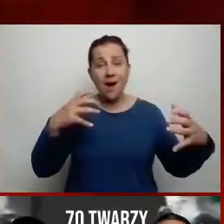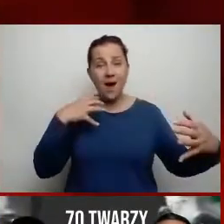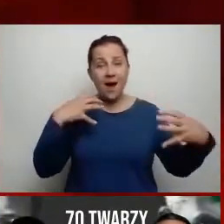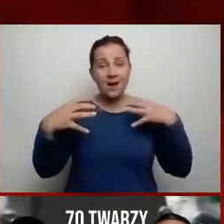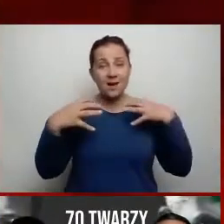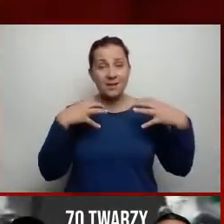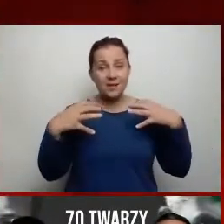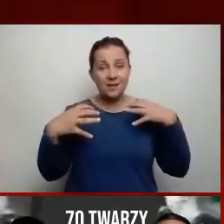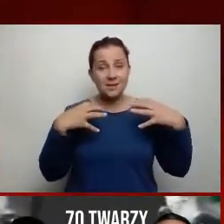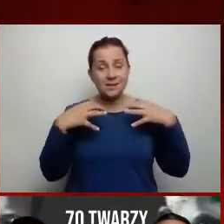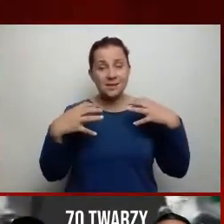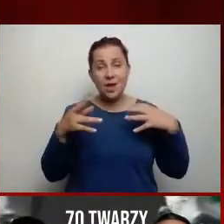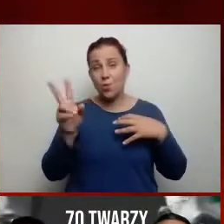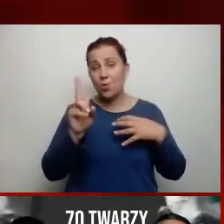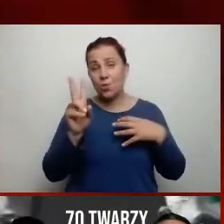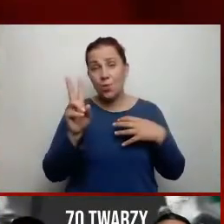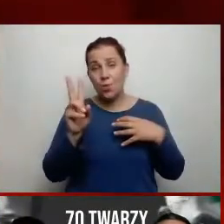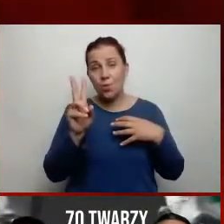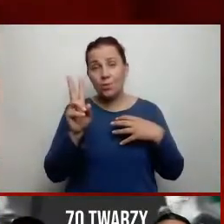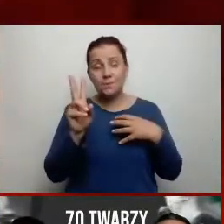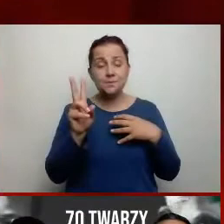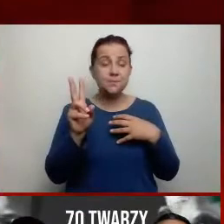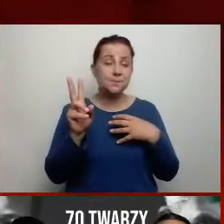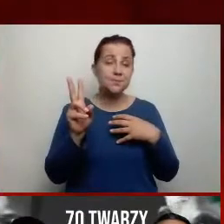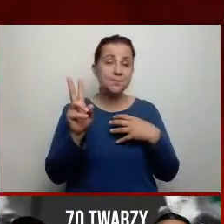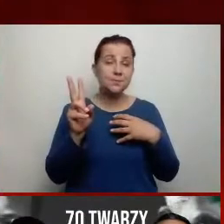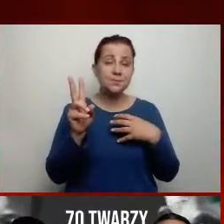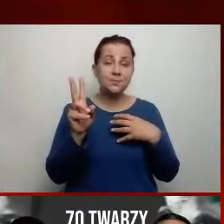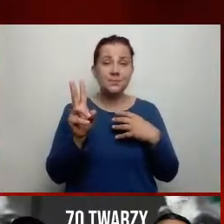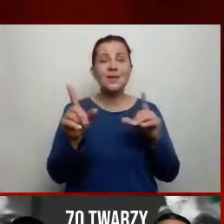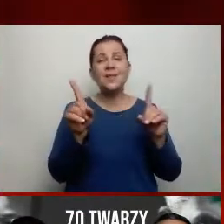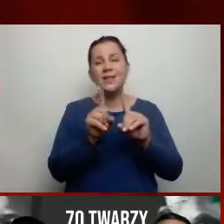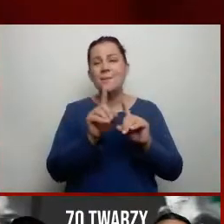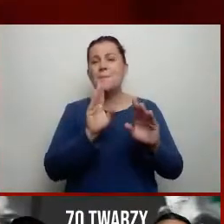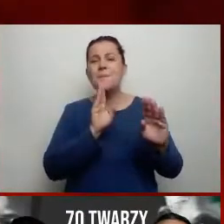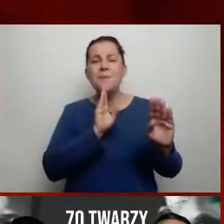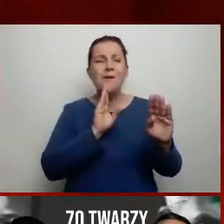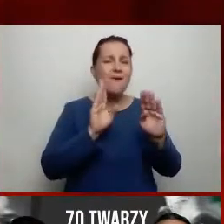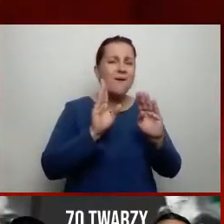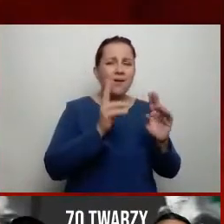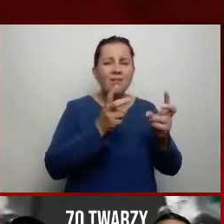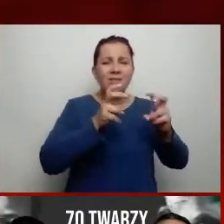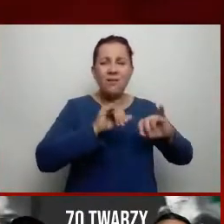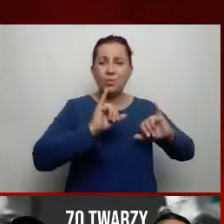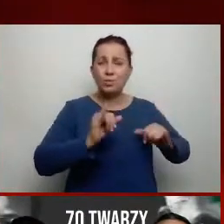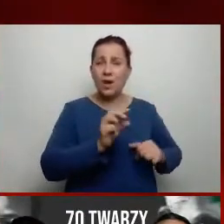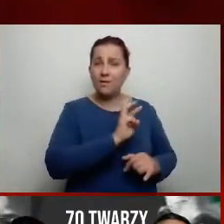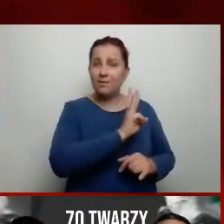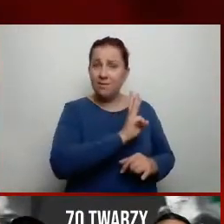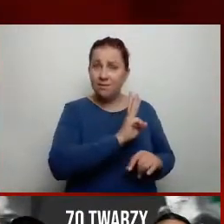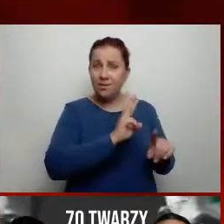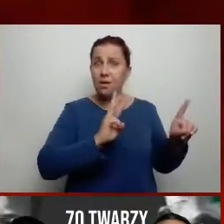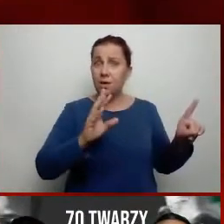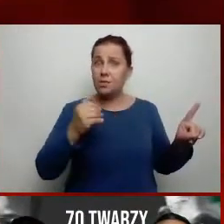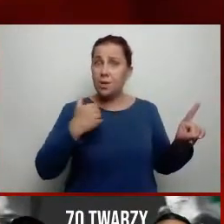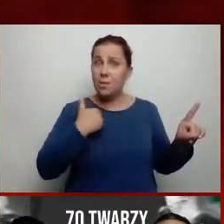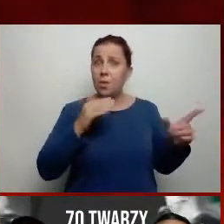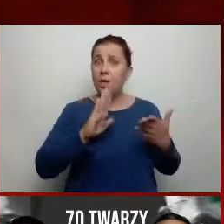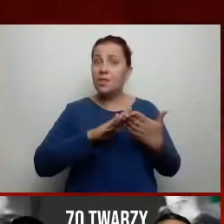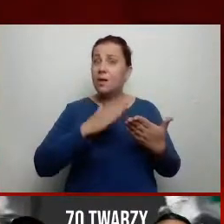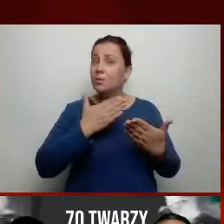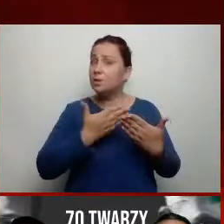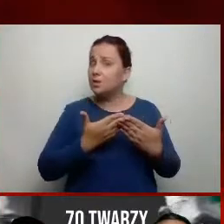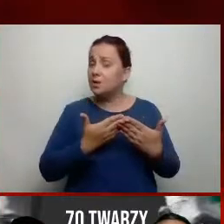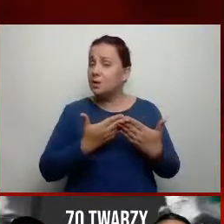którzy powiedzmy też troszkę byli podobni, no to był takim artystą ceniony